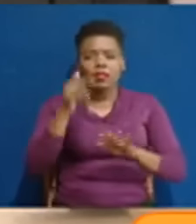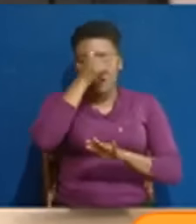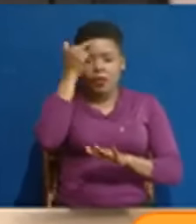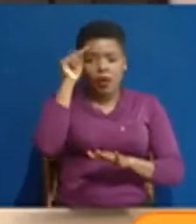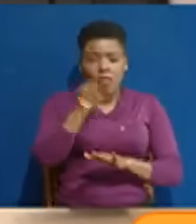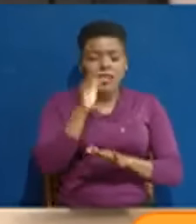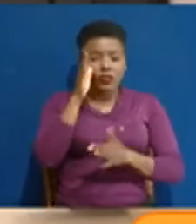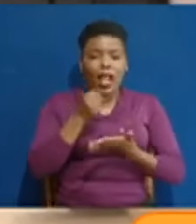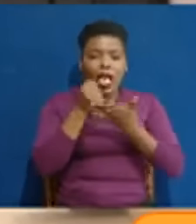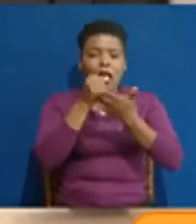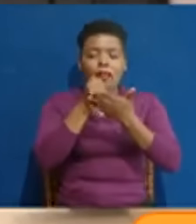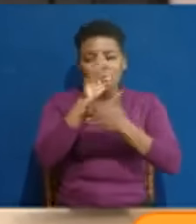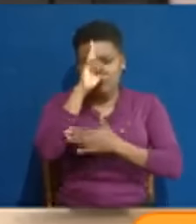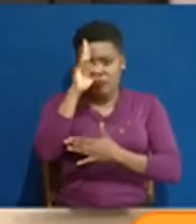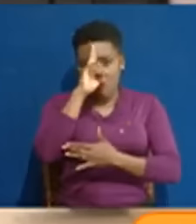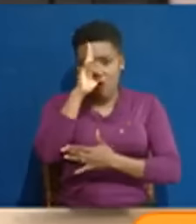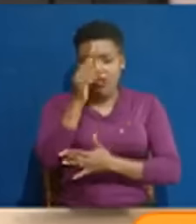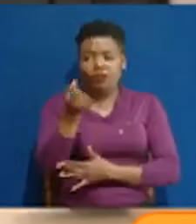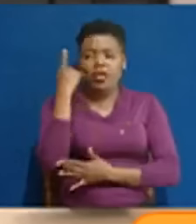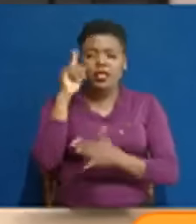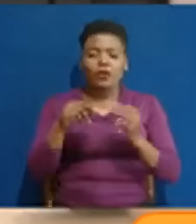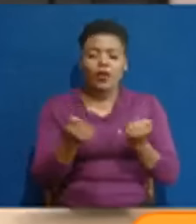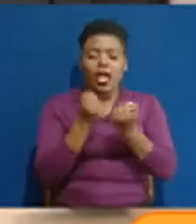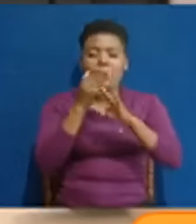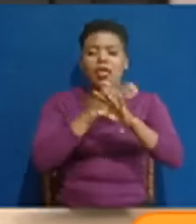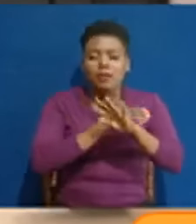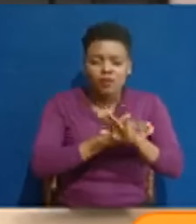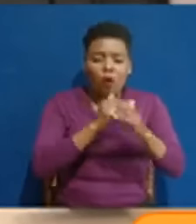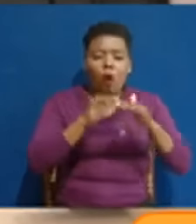hili litawasaidia maafisa wa polisi kuelewa kilichojiri